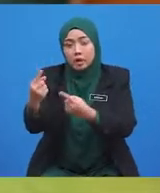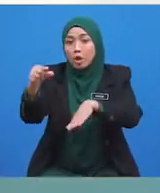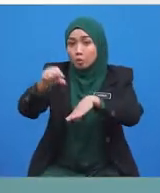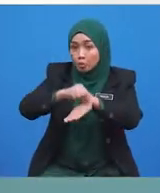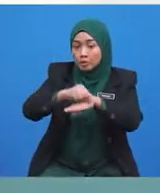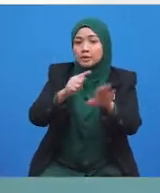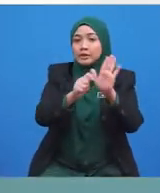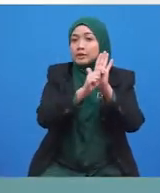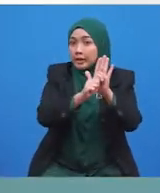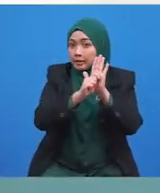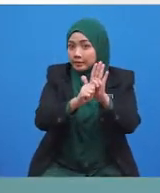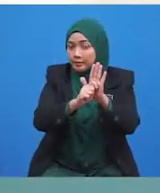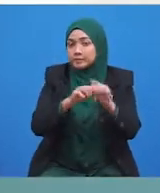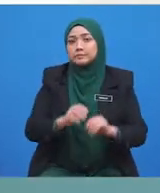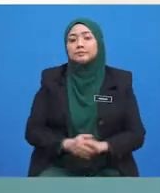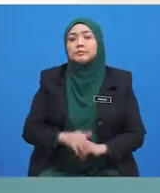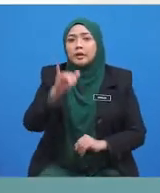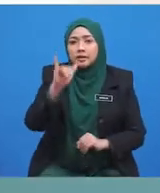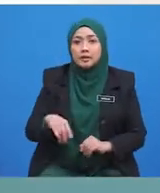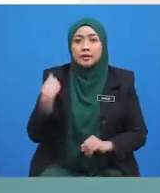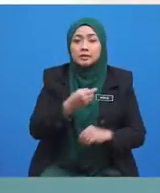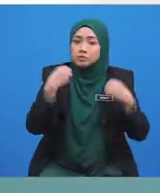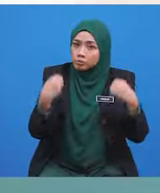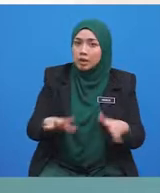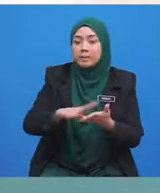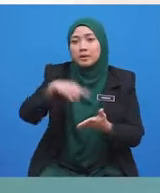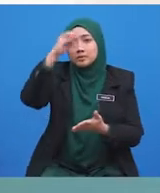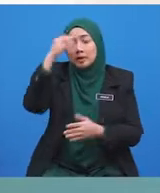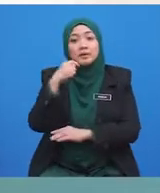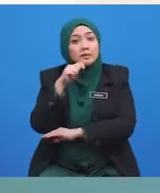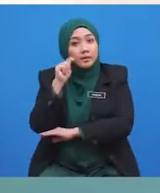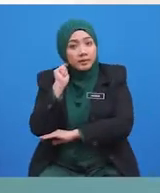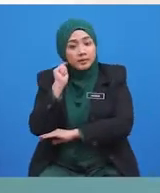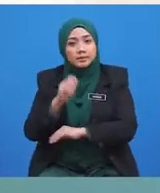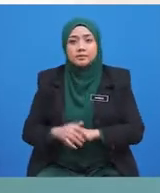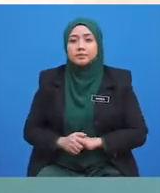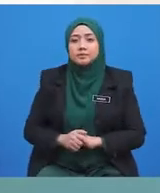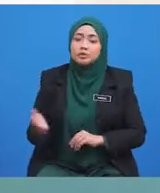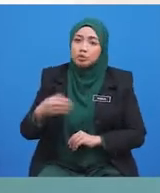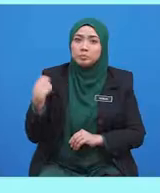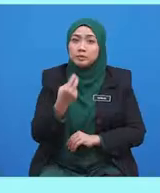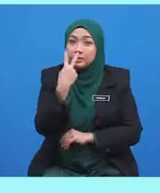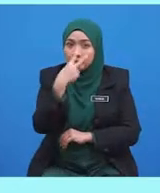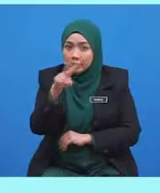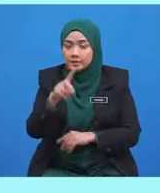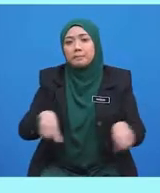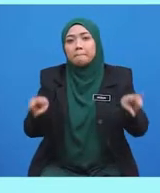tandaan yang telah kita pelajari. Jom kita lihat bersama.